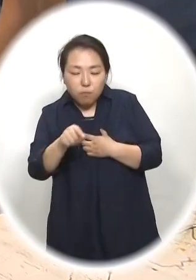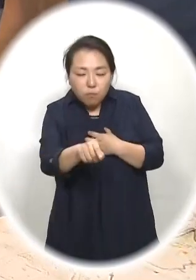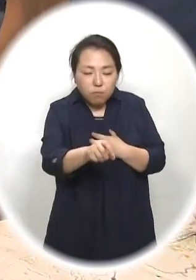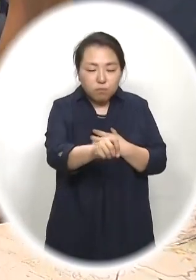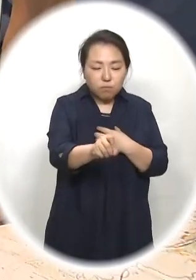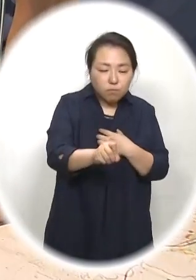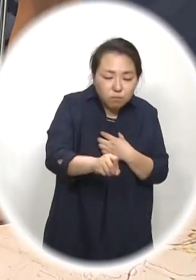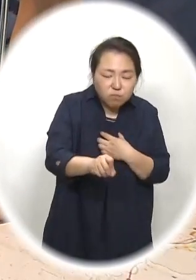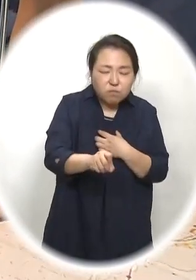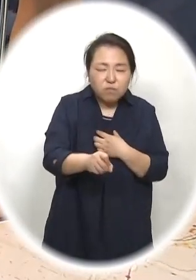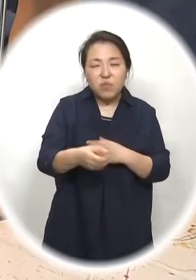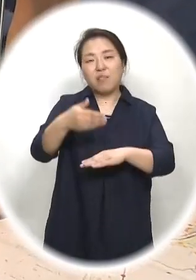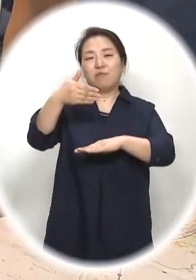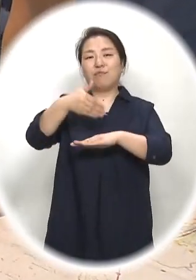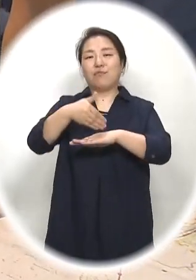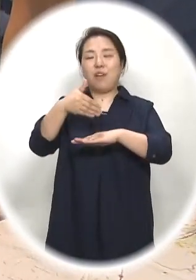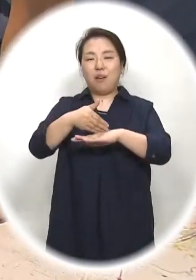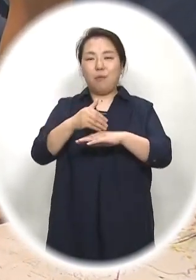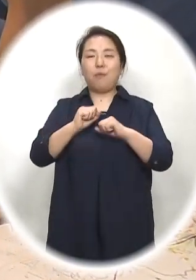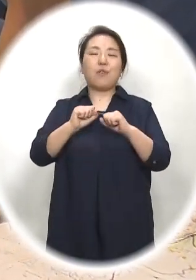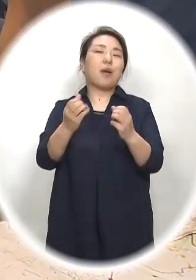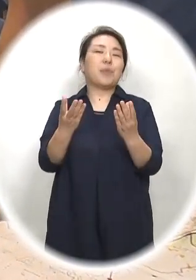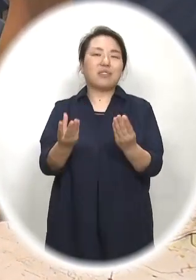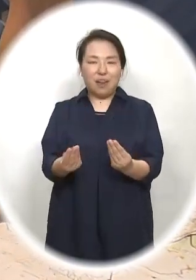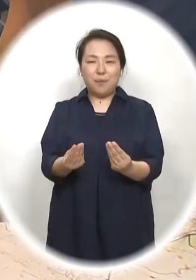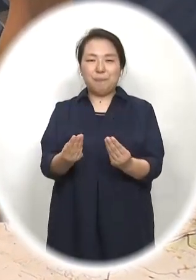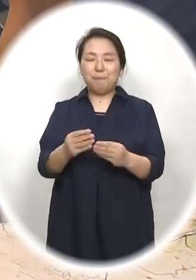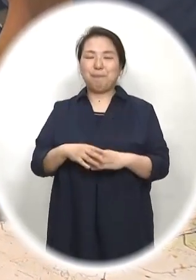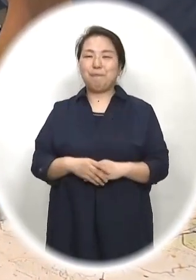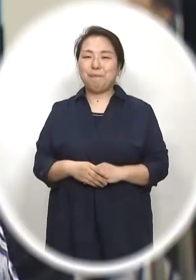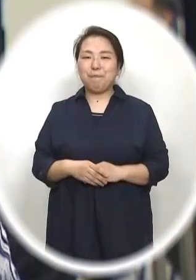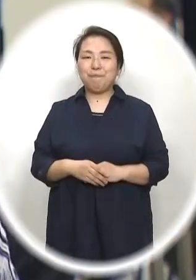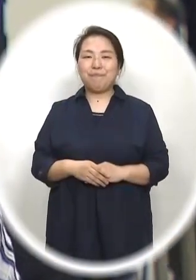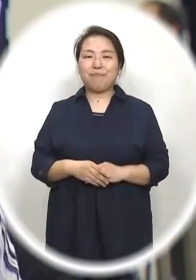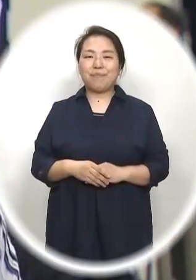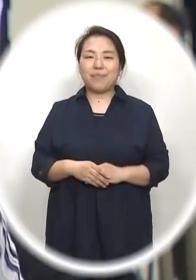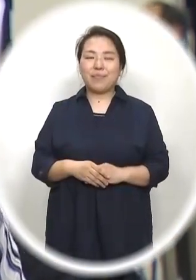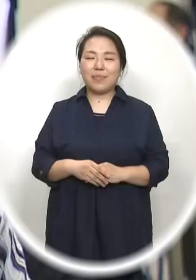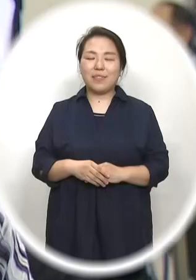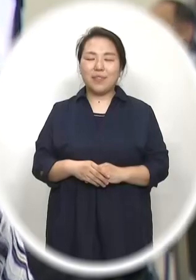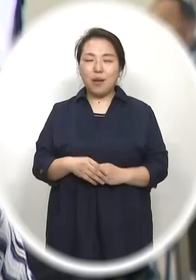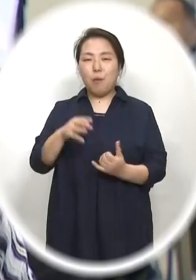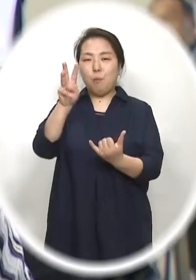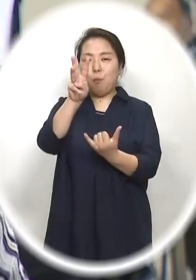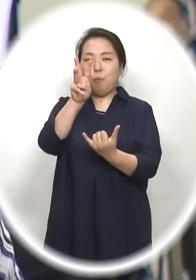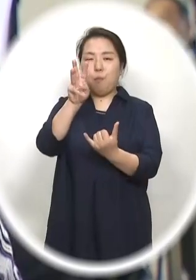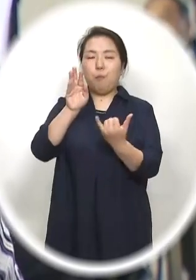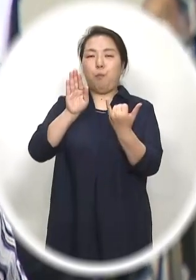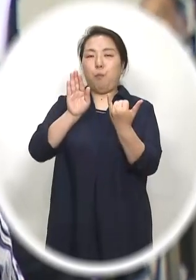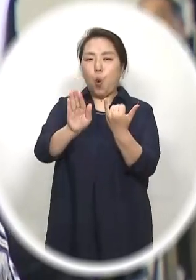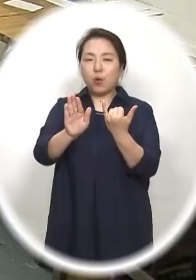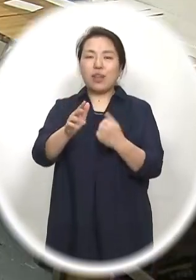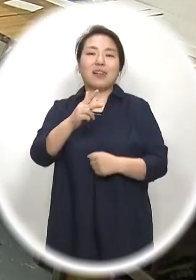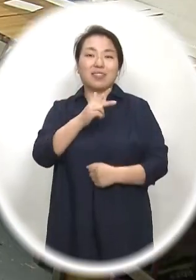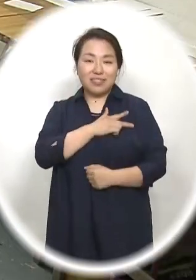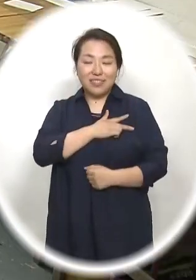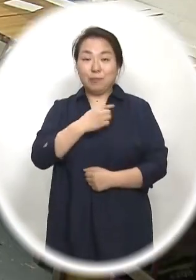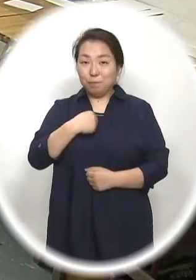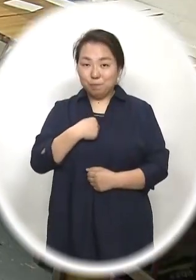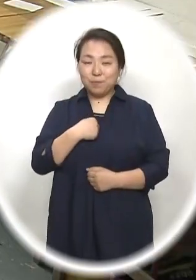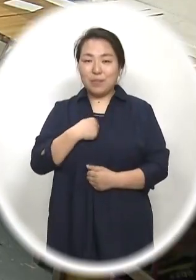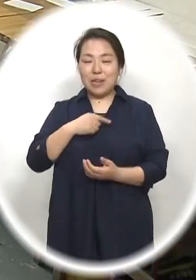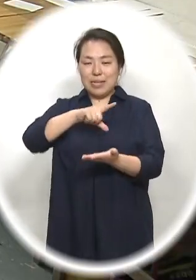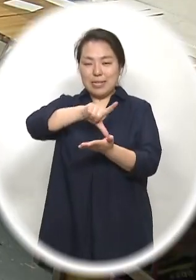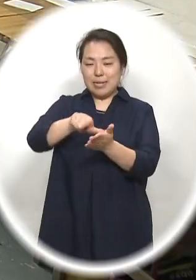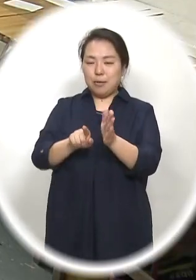込んでいく災害図上訓練が行われました。 今回この防災士ということで、その地域の